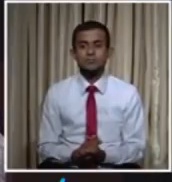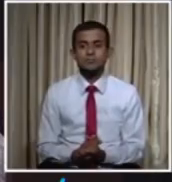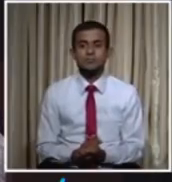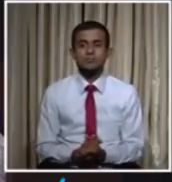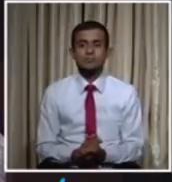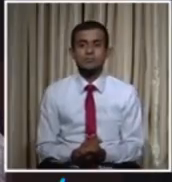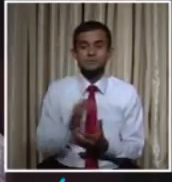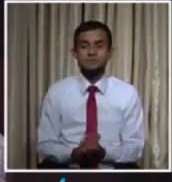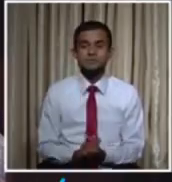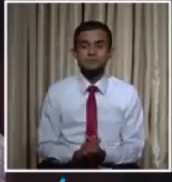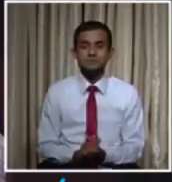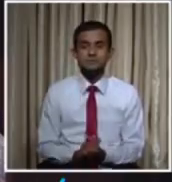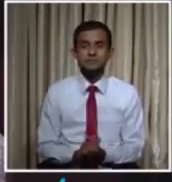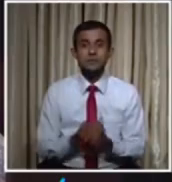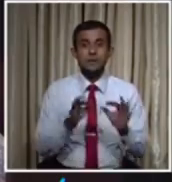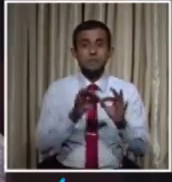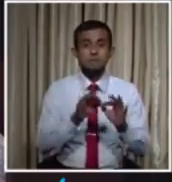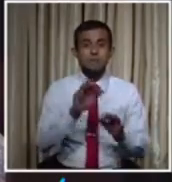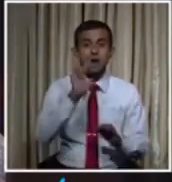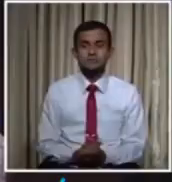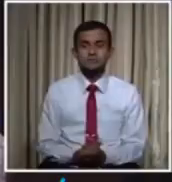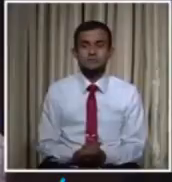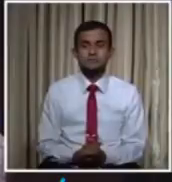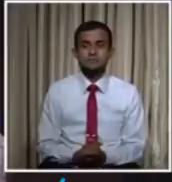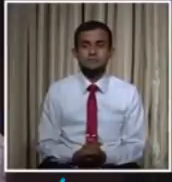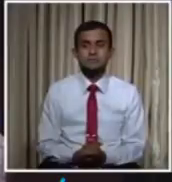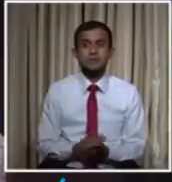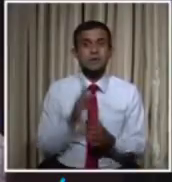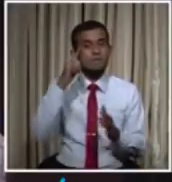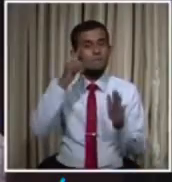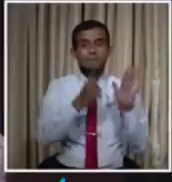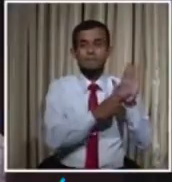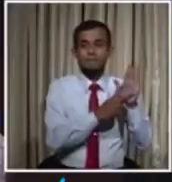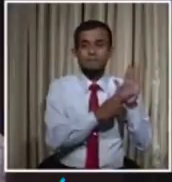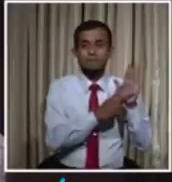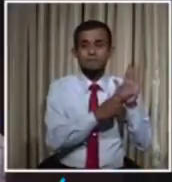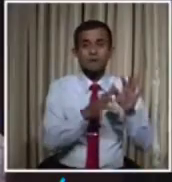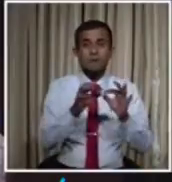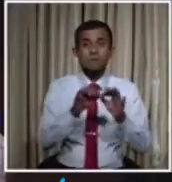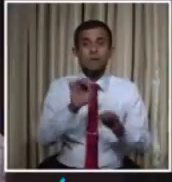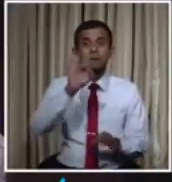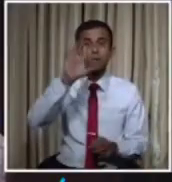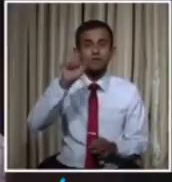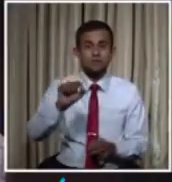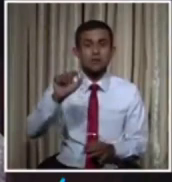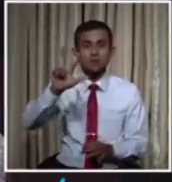3.5. සිංගප්පූරුව බිලියන 90.6ක්. වියට්නාමය බිලියන